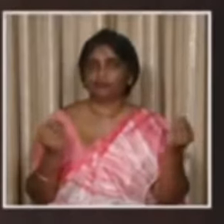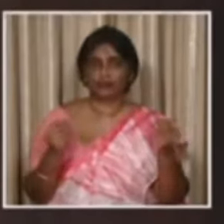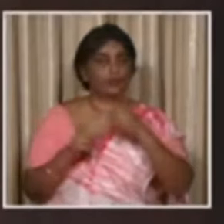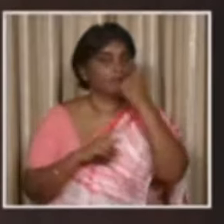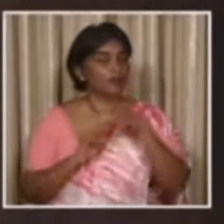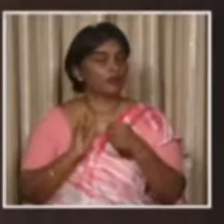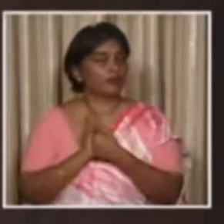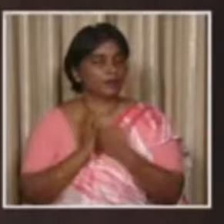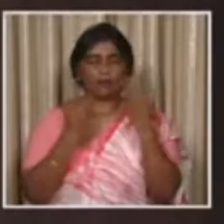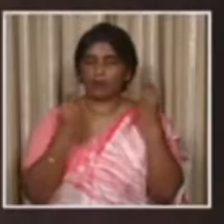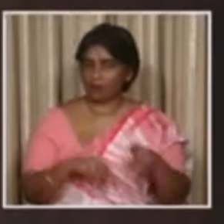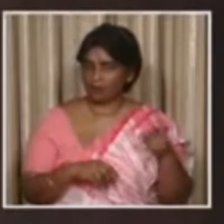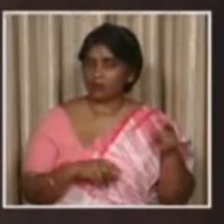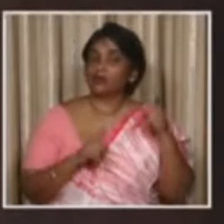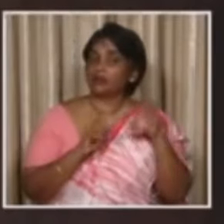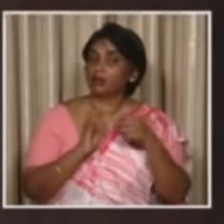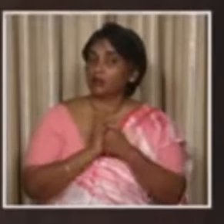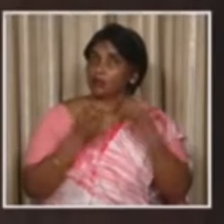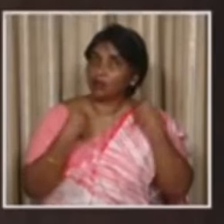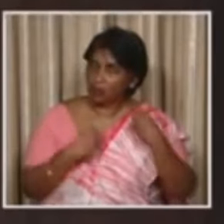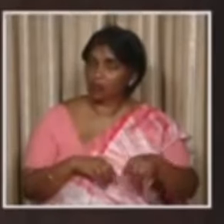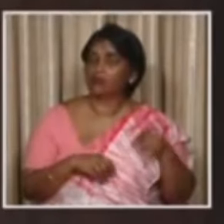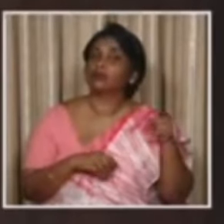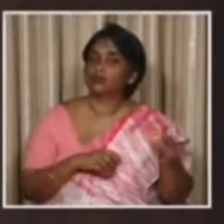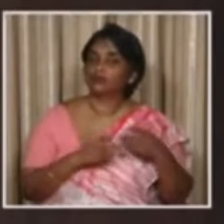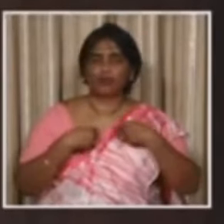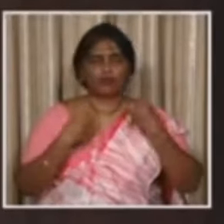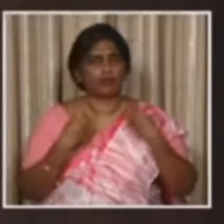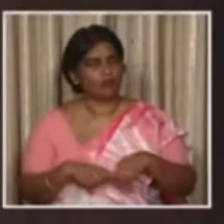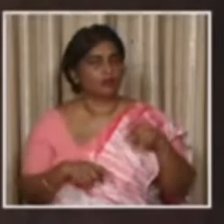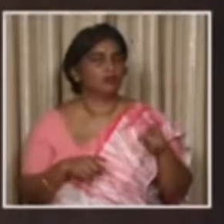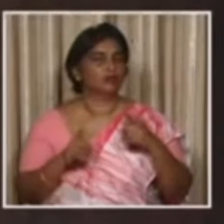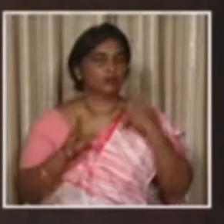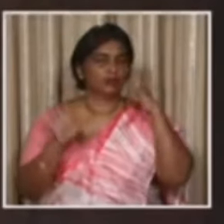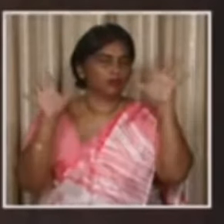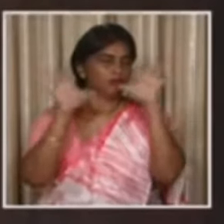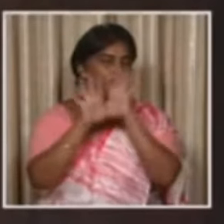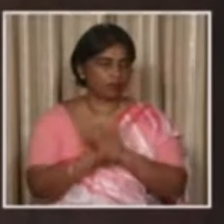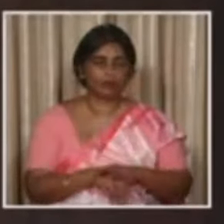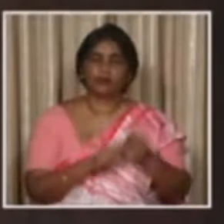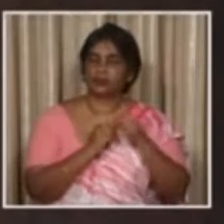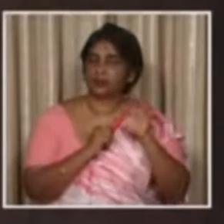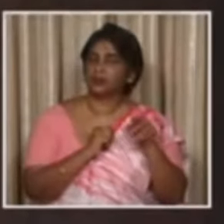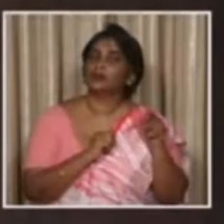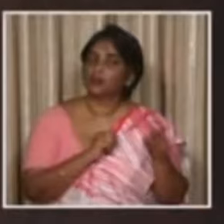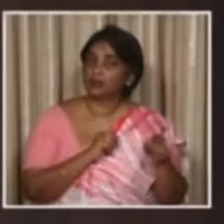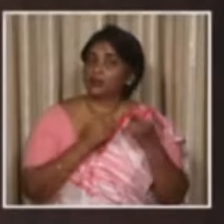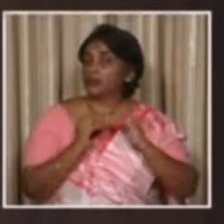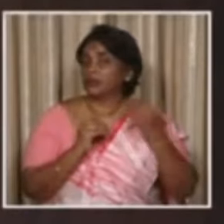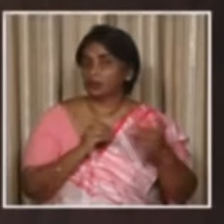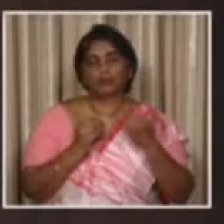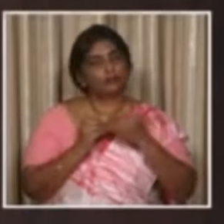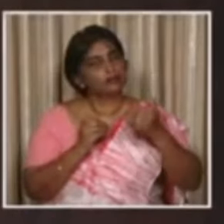අන්නේ ගෞරවය උන් නැති කරගෙන තියෙන්නේ. ඒ ගෞරවය නැති වෙනකොට ඒ පරාජයේ අඳුරු සෙවණැලි වලින් වැහිලා යනවා. ඊට පස්සේ